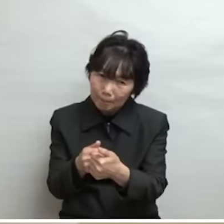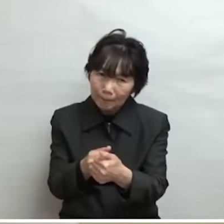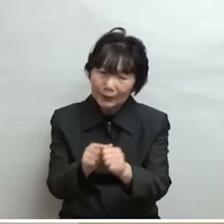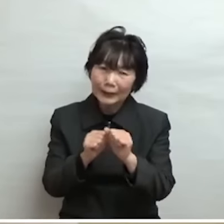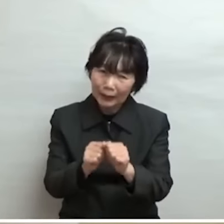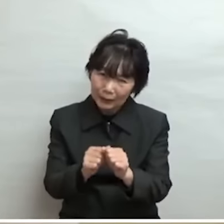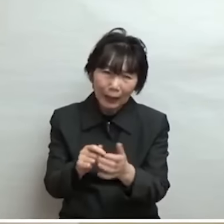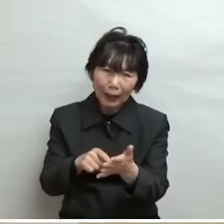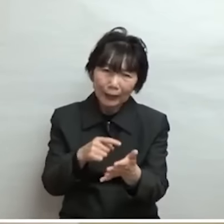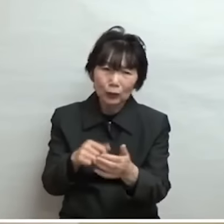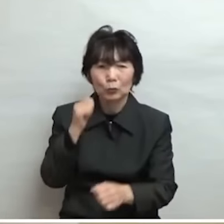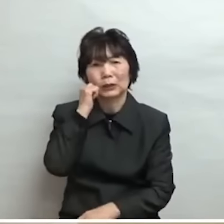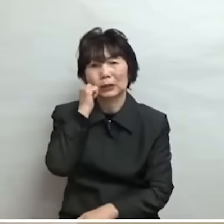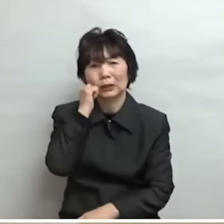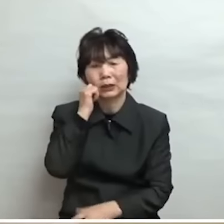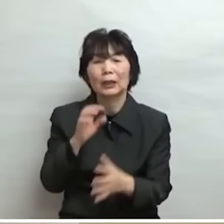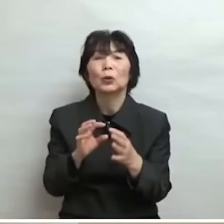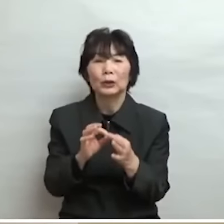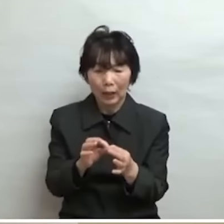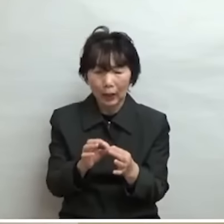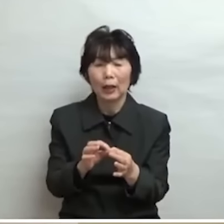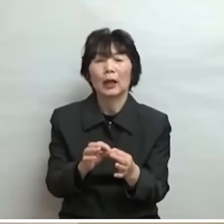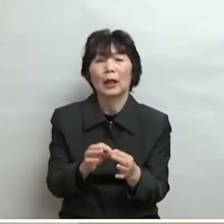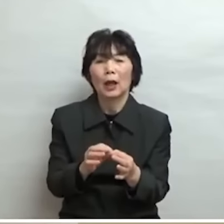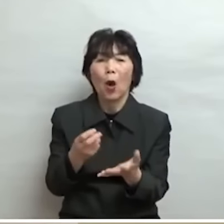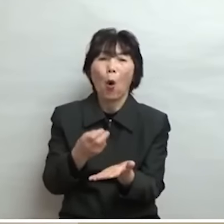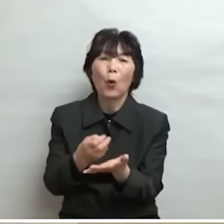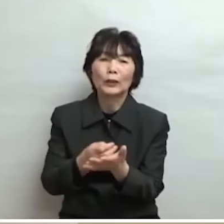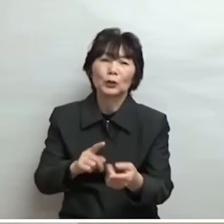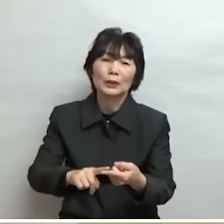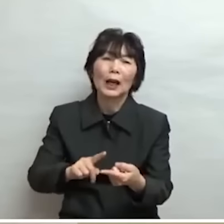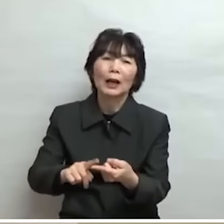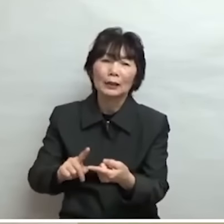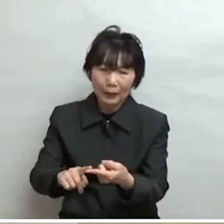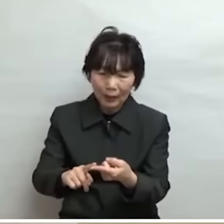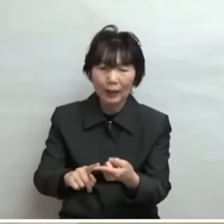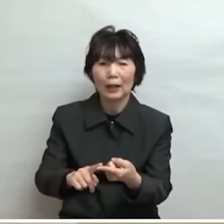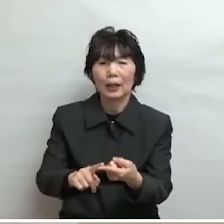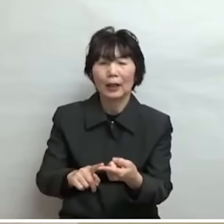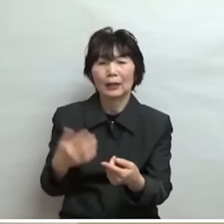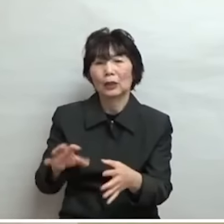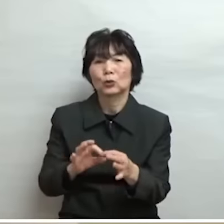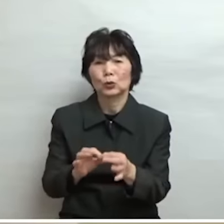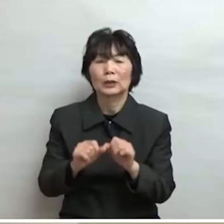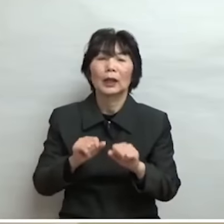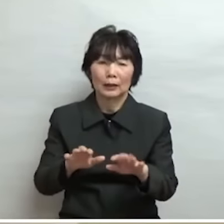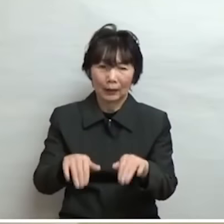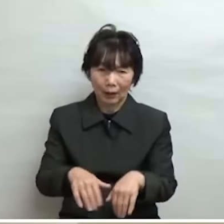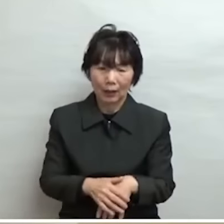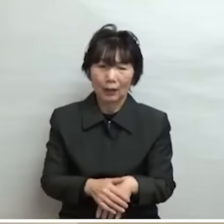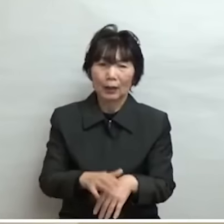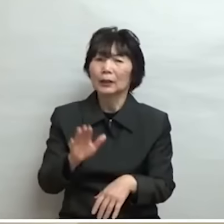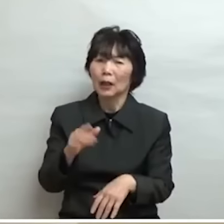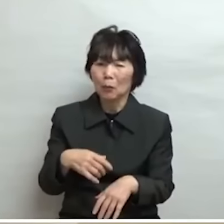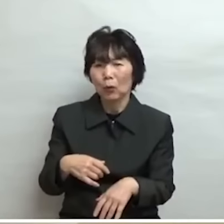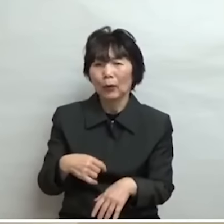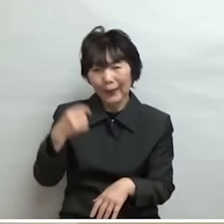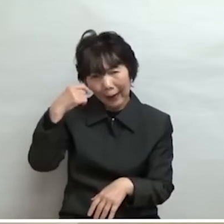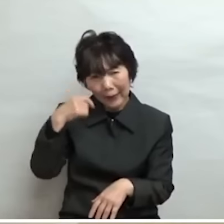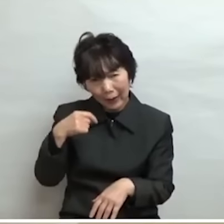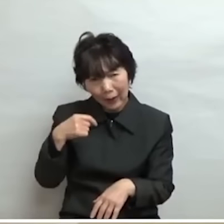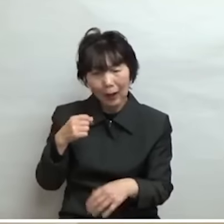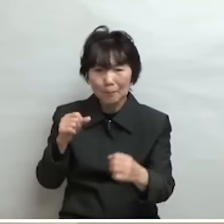。それに伴って都市公園法に基づく手続きを開始した。それでもまだ動かしていただけないんで、行政代執行法に基づきます戒告を出して、今